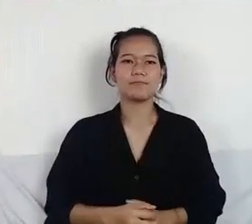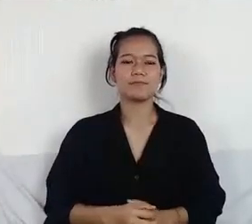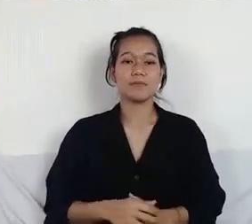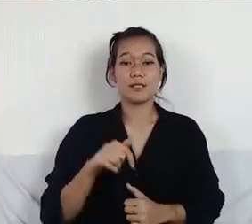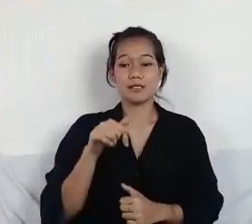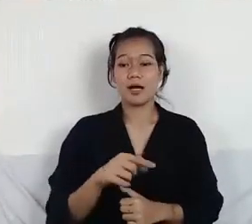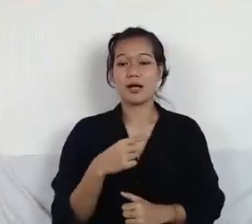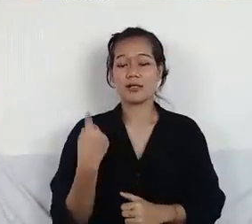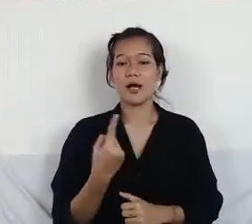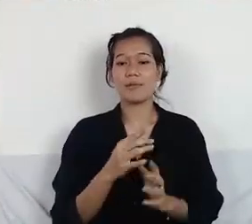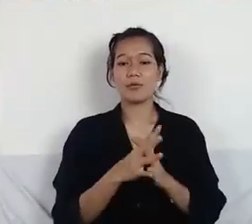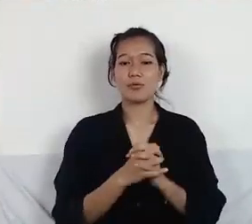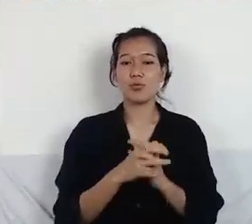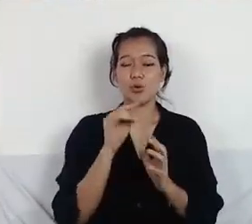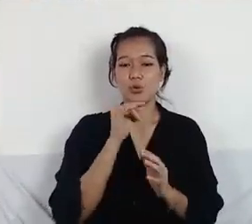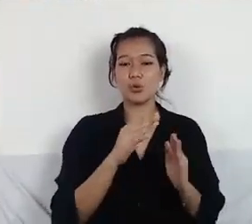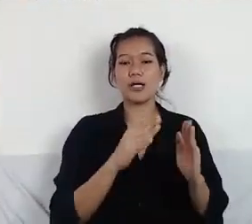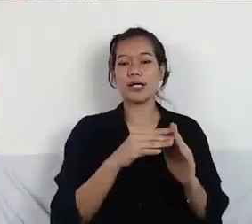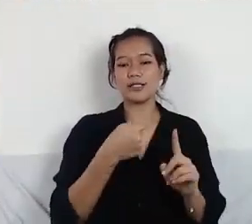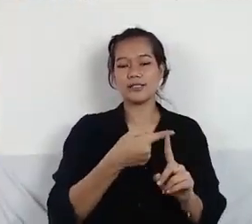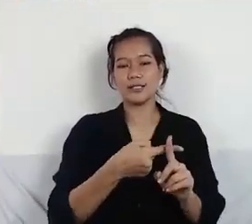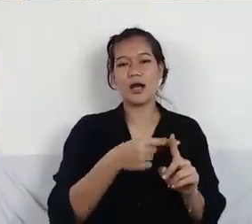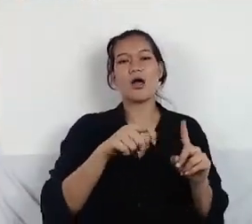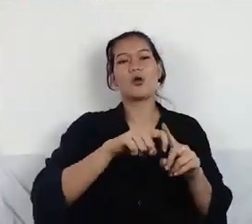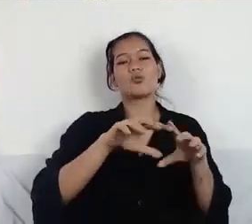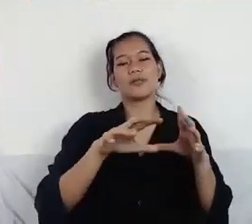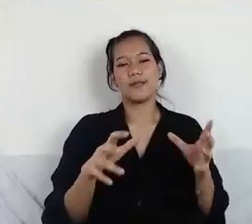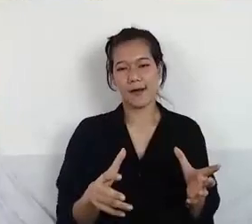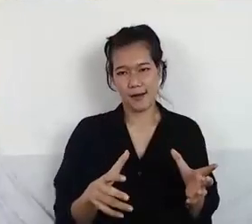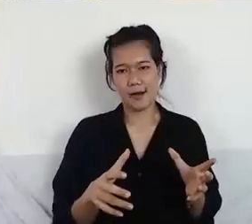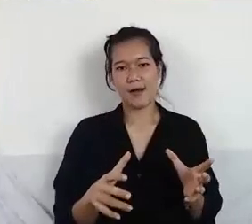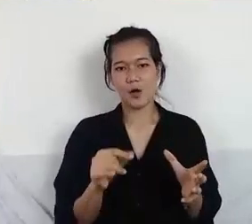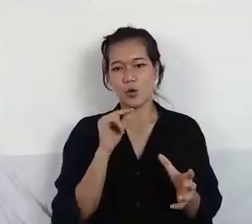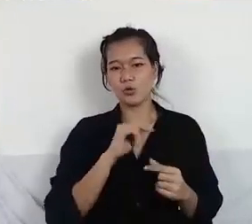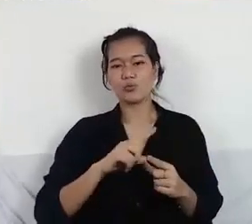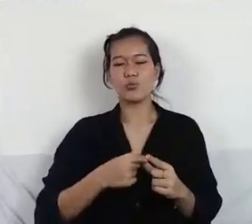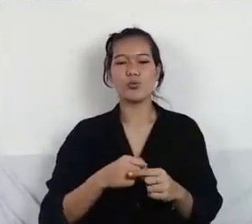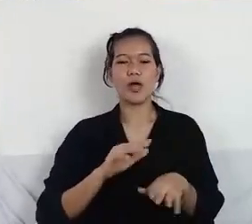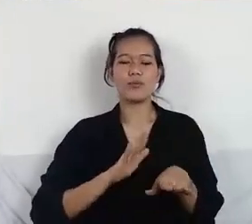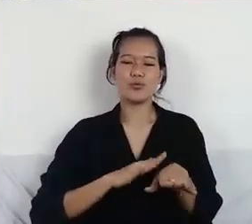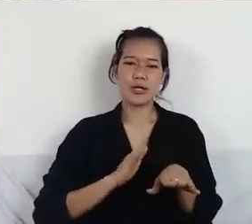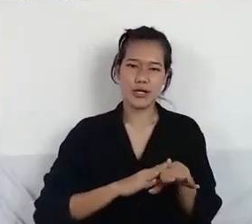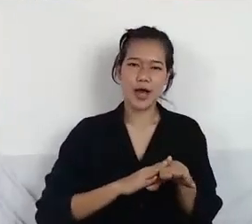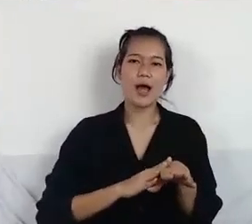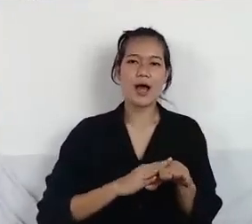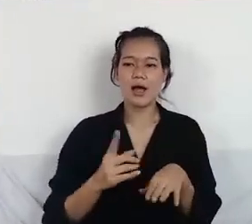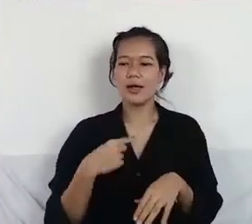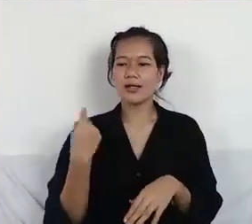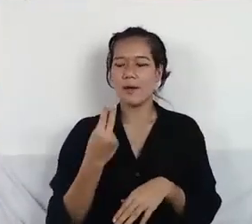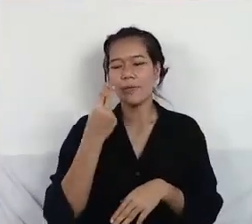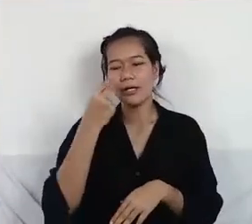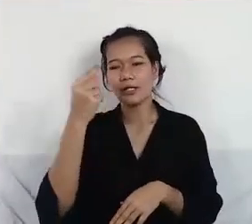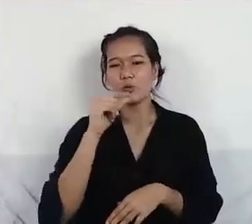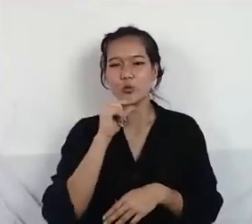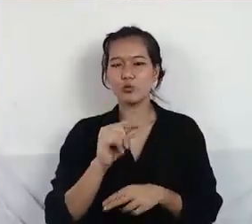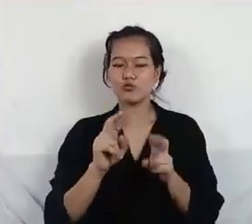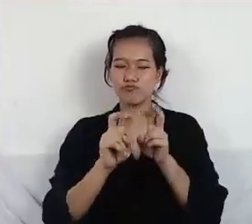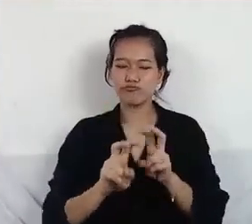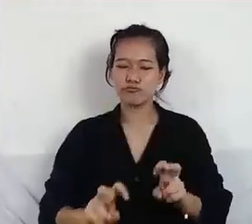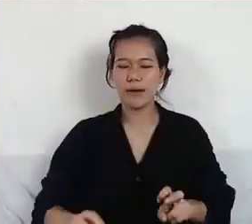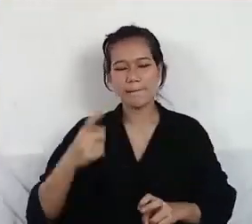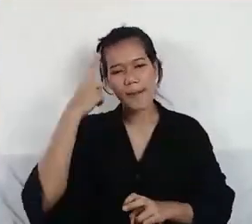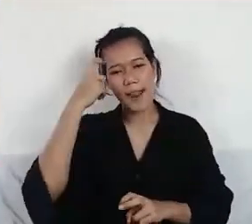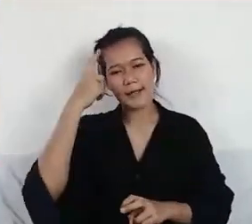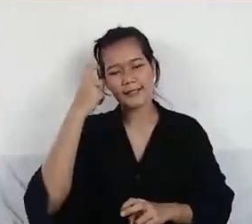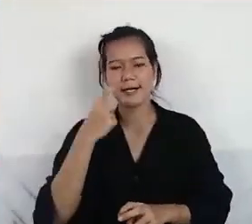ini Tuhan, kami juga rindu berdoa untuk gereja-Mu GKI Kuitang. Dalam bulan budaya ini Bapa, kami rindu kembali menggali dan belajar untuk